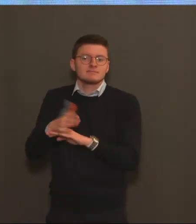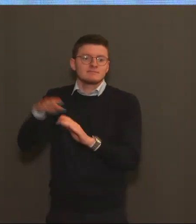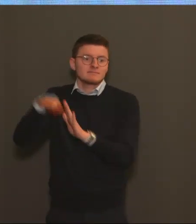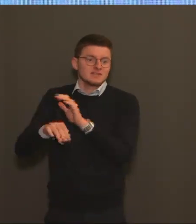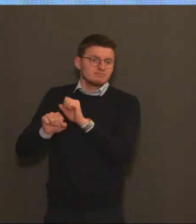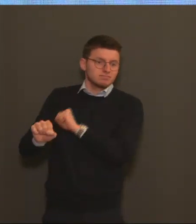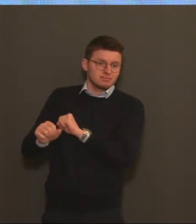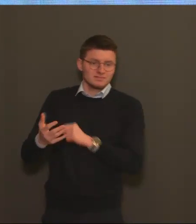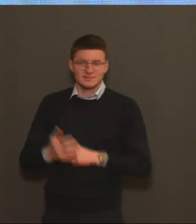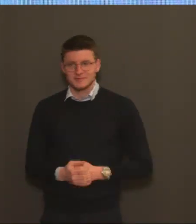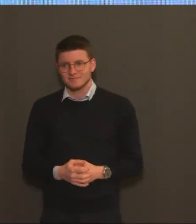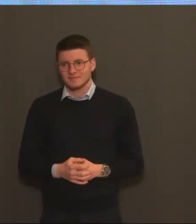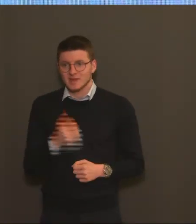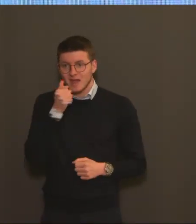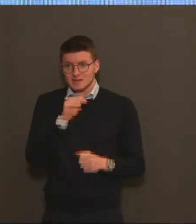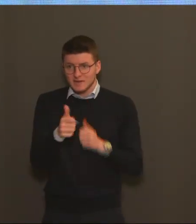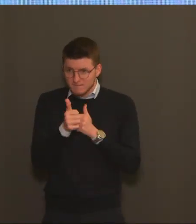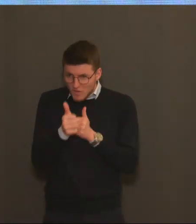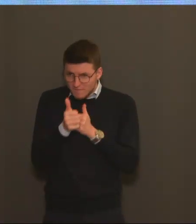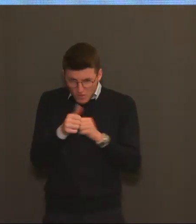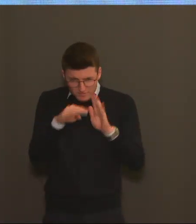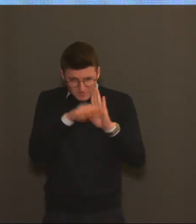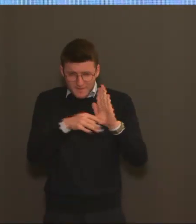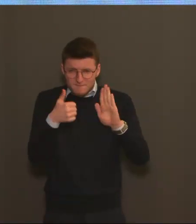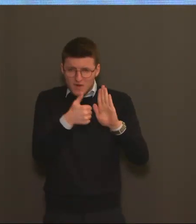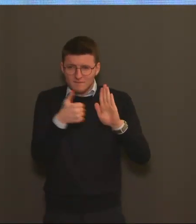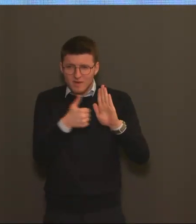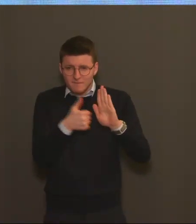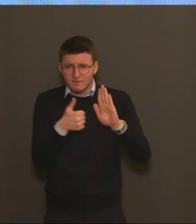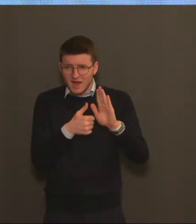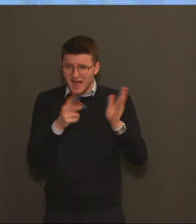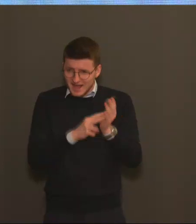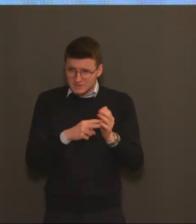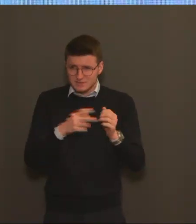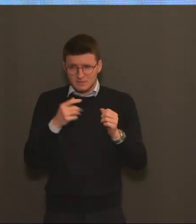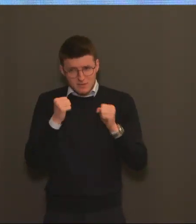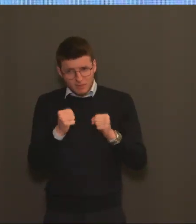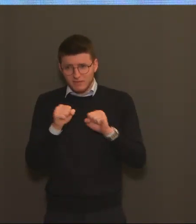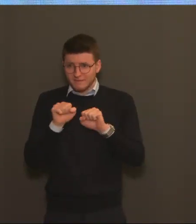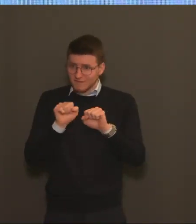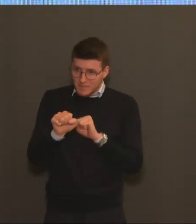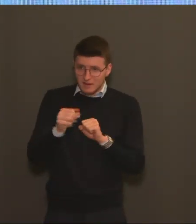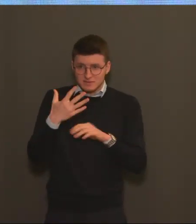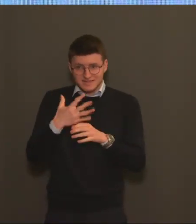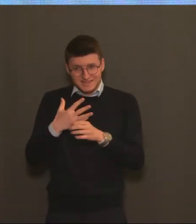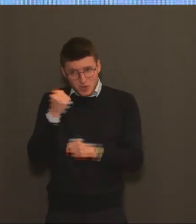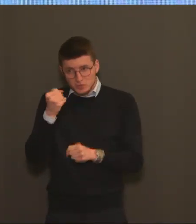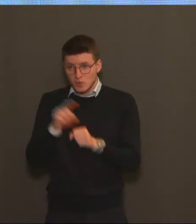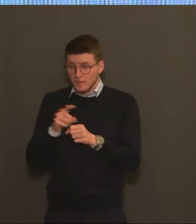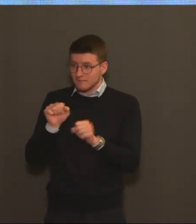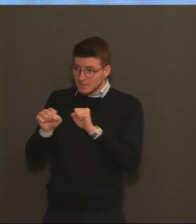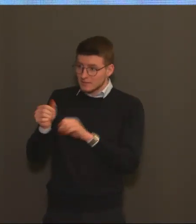we besmettingen vermijden en op termijn redden we daar mensenlevens mee. Dat wordt keer op keer bevestigd.